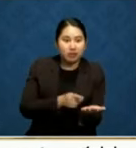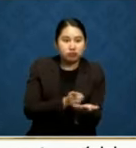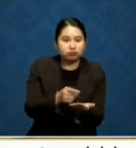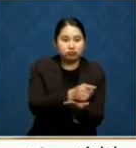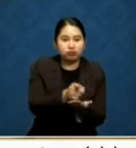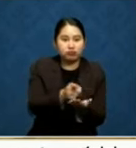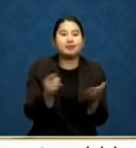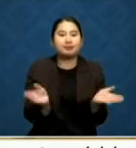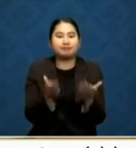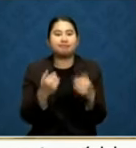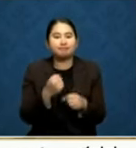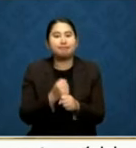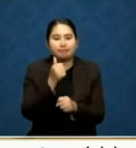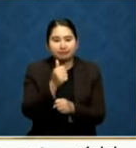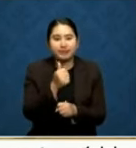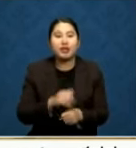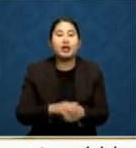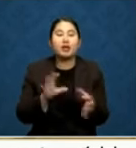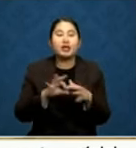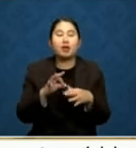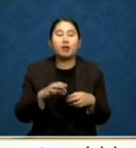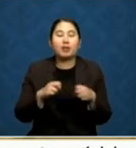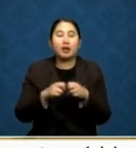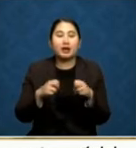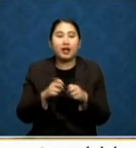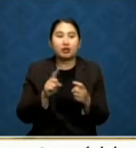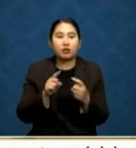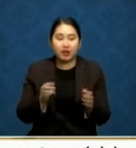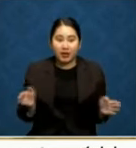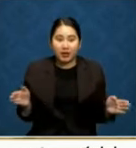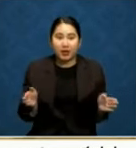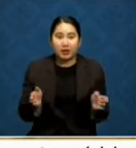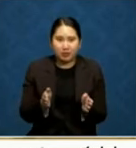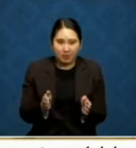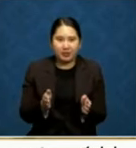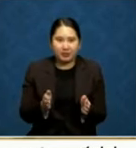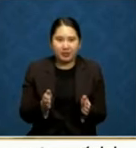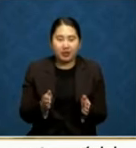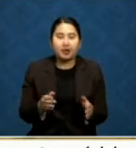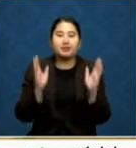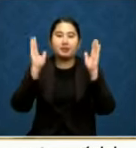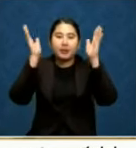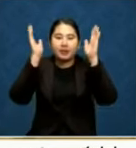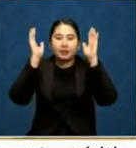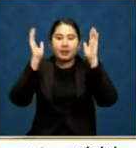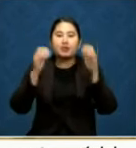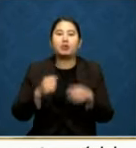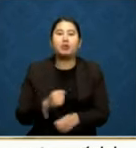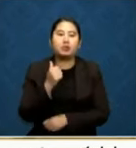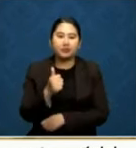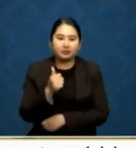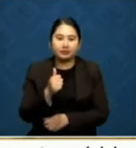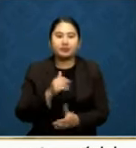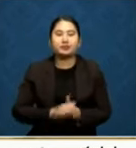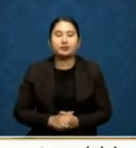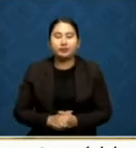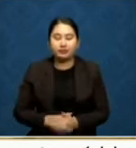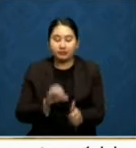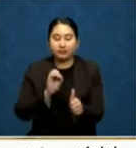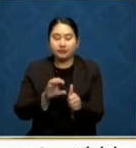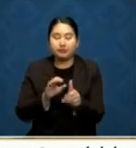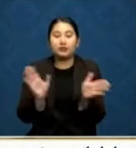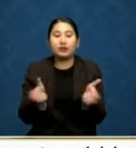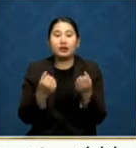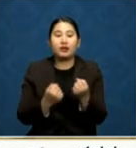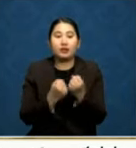ที่ ผู้เดืดร้อนจากการก ...อสรางอารทเปนาใหญ่ใซอยแคตบท่านก็ลนลงเรองนอย่แงคังข้เสนอแนะแล